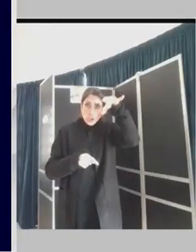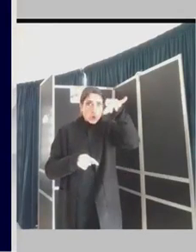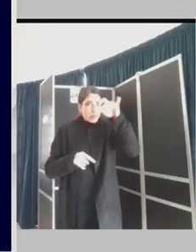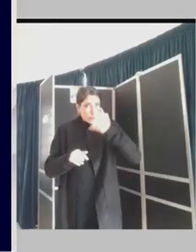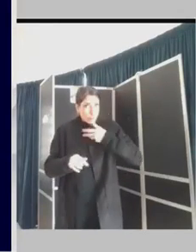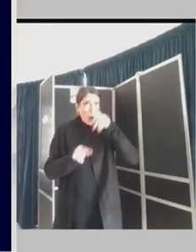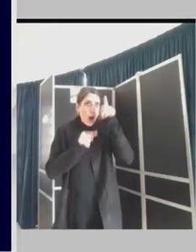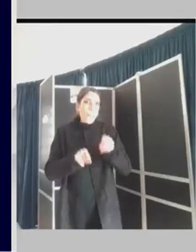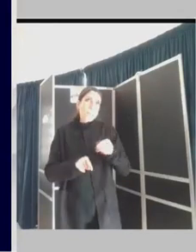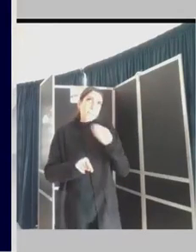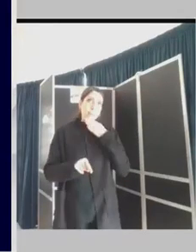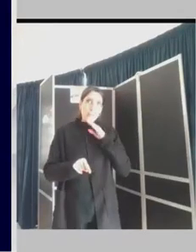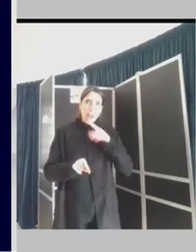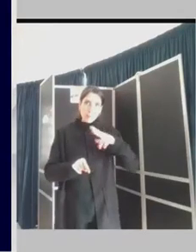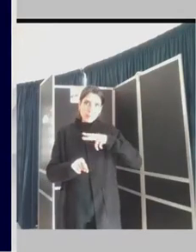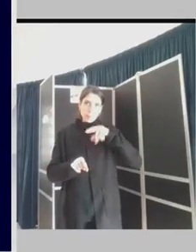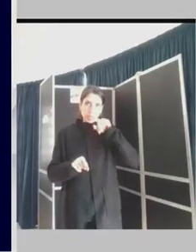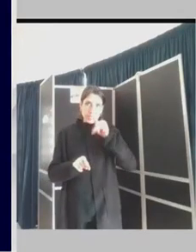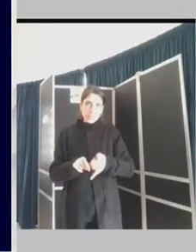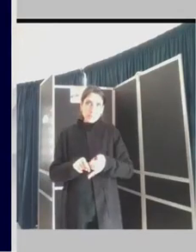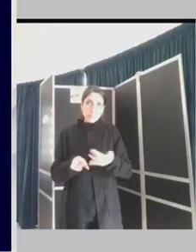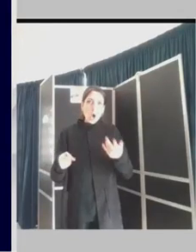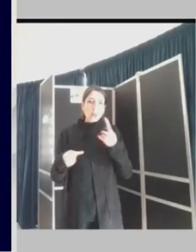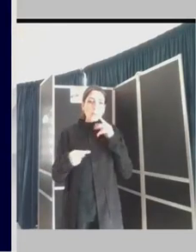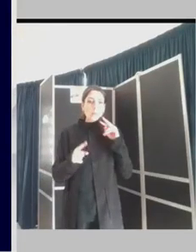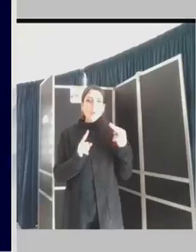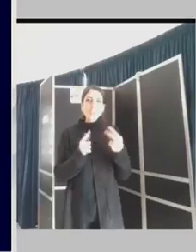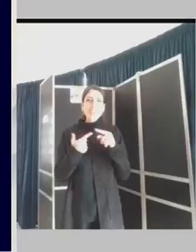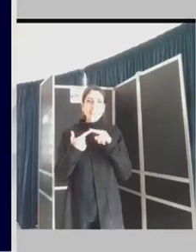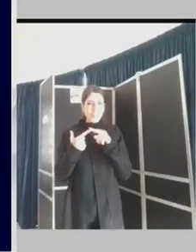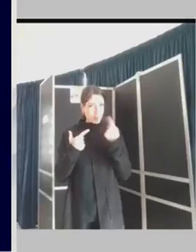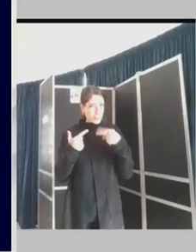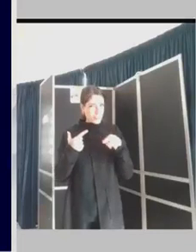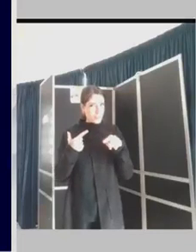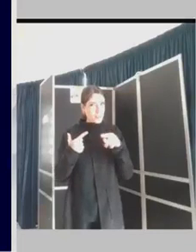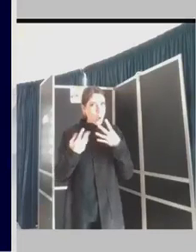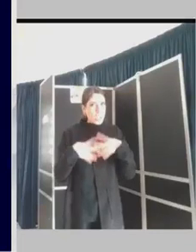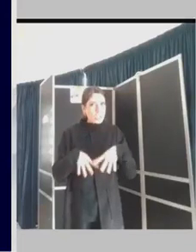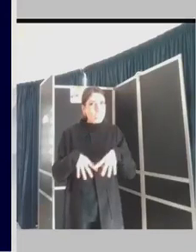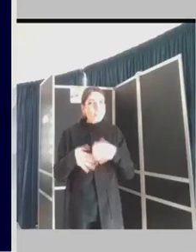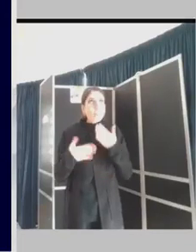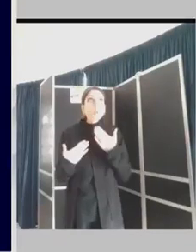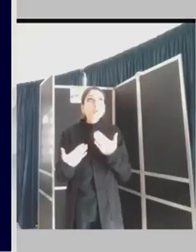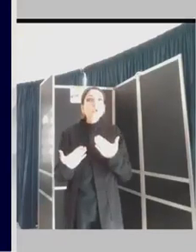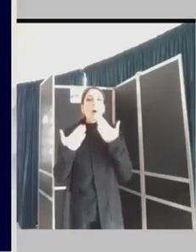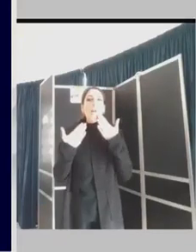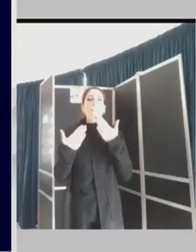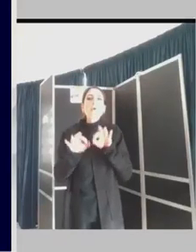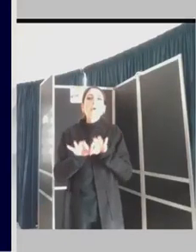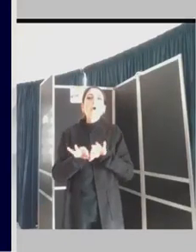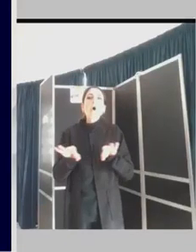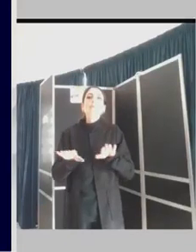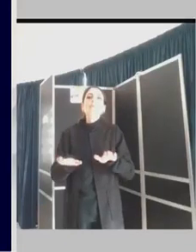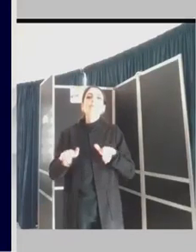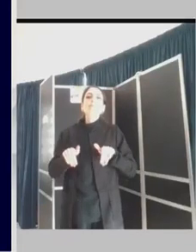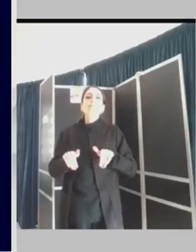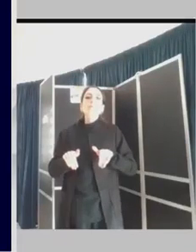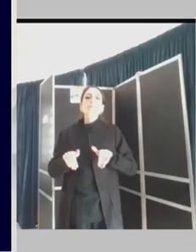l'organizzazione non mette in atto quello che noi diciamo e che vorremmo che venisse fatto. Per esempio, appunto,